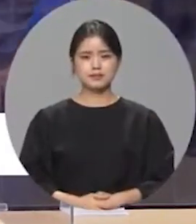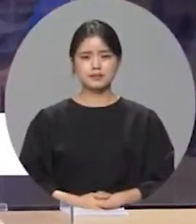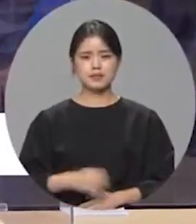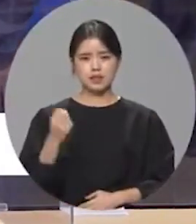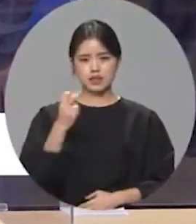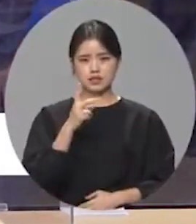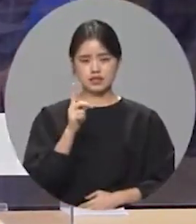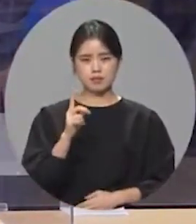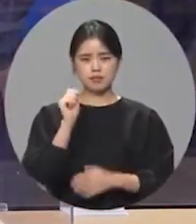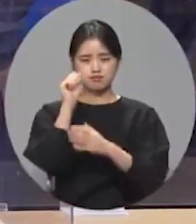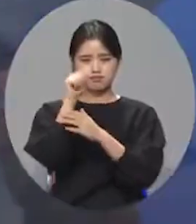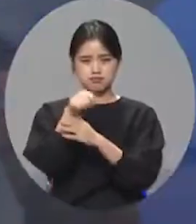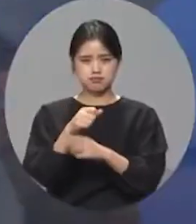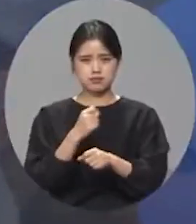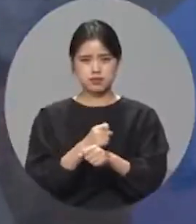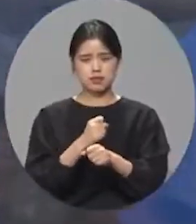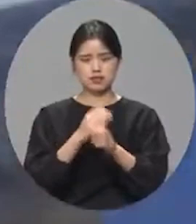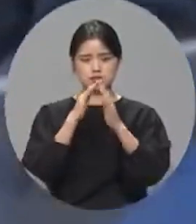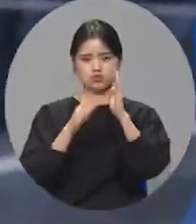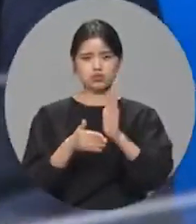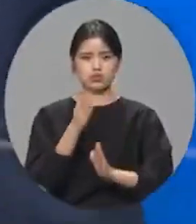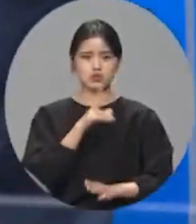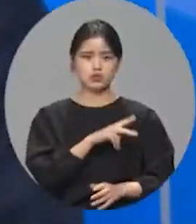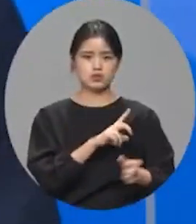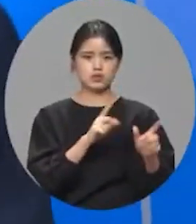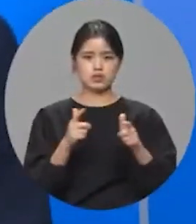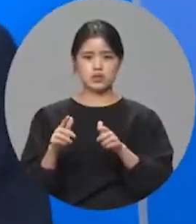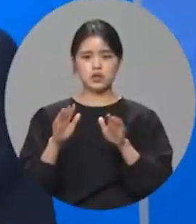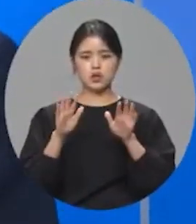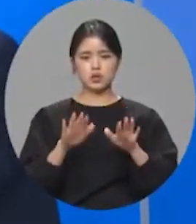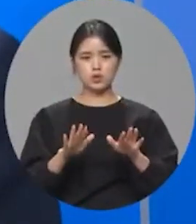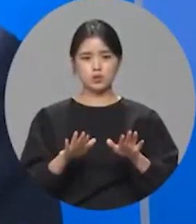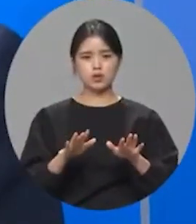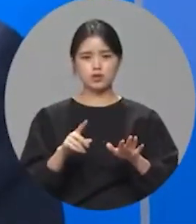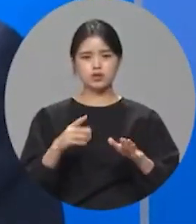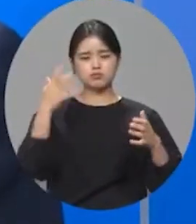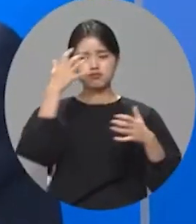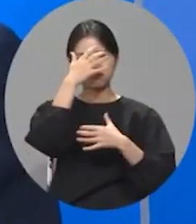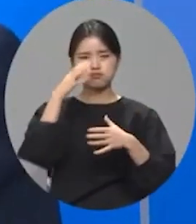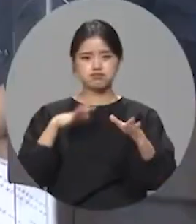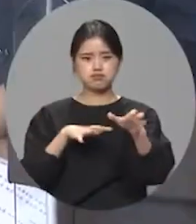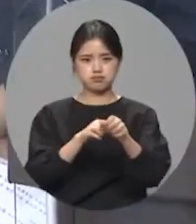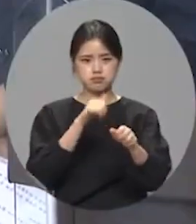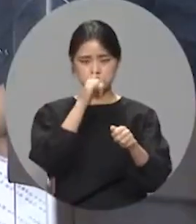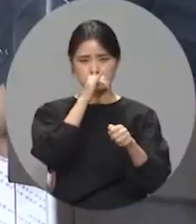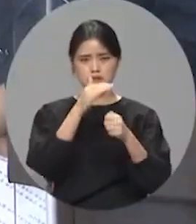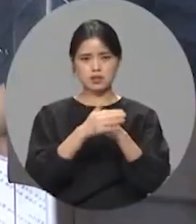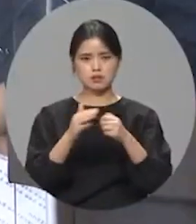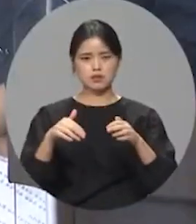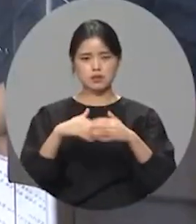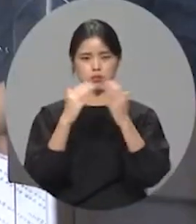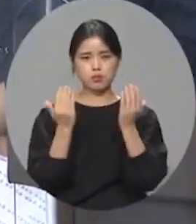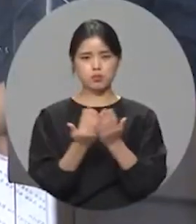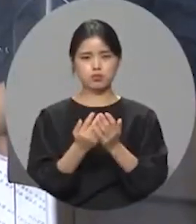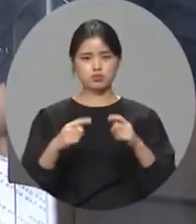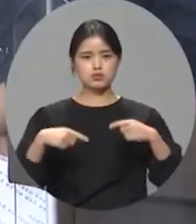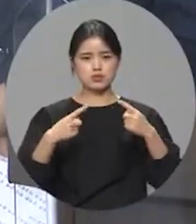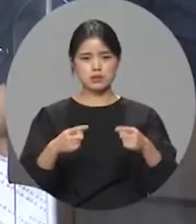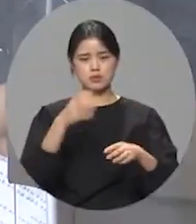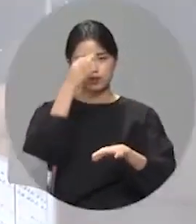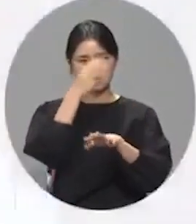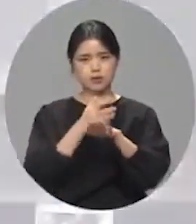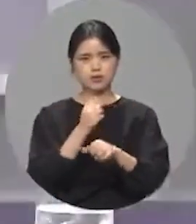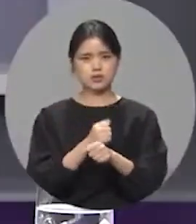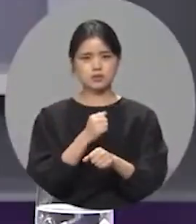다시 한 번 머리를 조아린 전주시 의원 될 이번에는 동료 의원의 음주운전 때문에 단체 사과를 하게 됐습니다